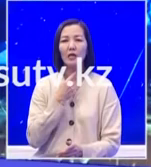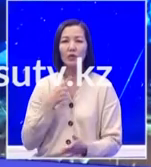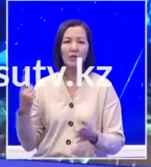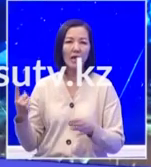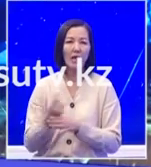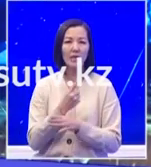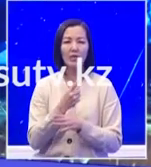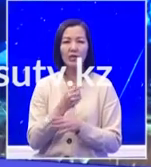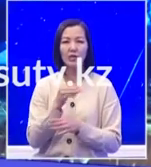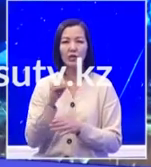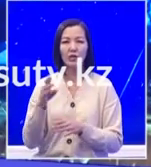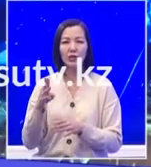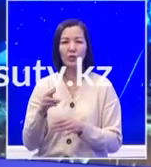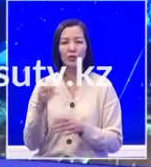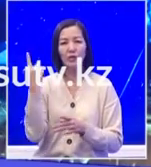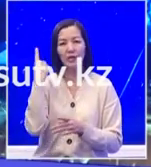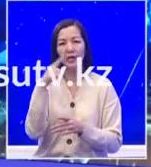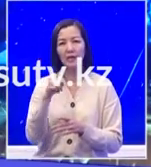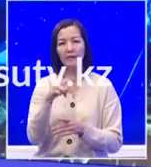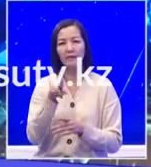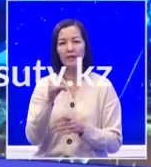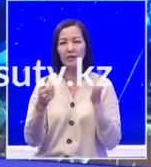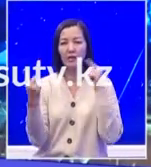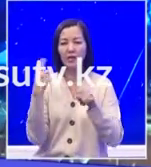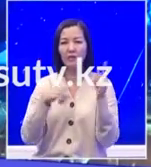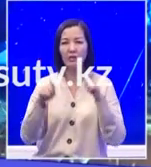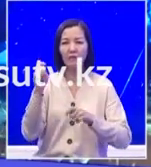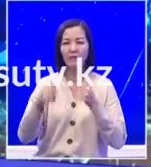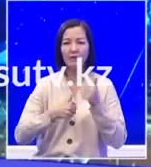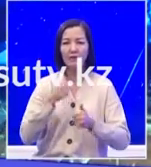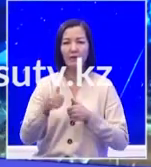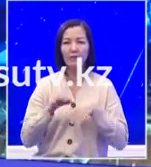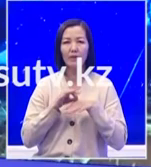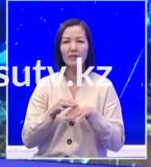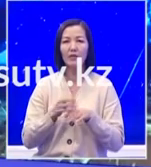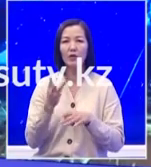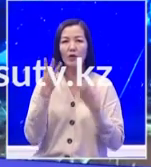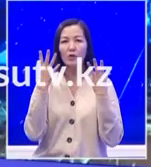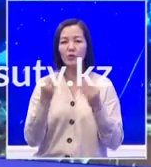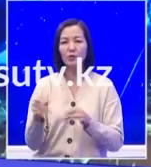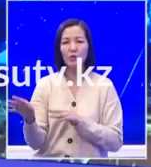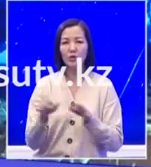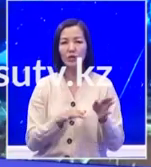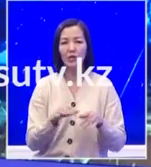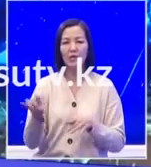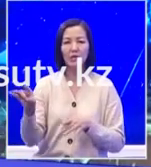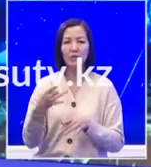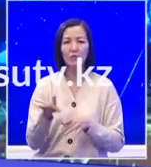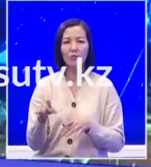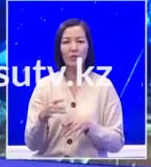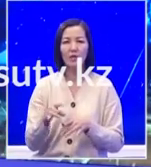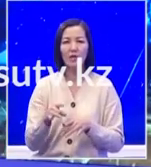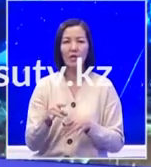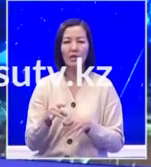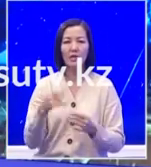Талдықорғанда алғаш рет Жетісу Креатив Дейз шығармашылық фестивалі басталды. Үш күндік шараның алғашқы күнінде республикалық бақ өкілдері жетісулық